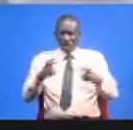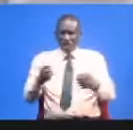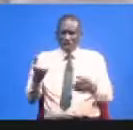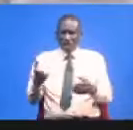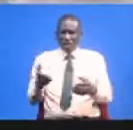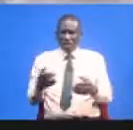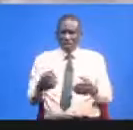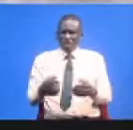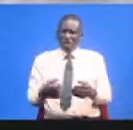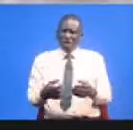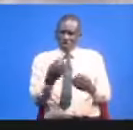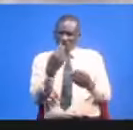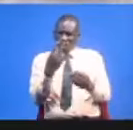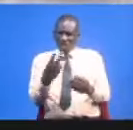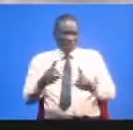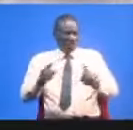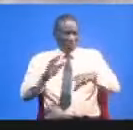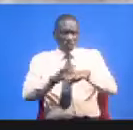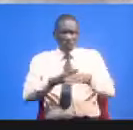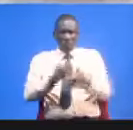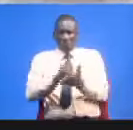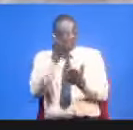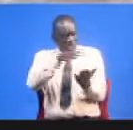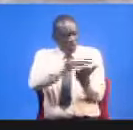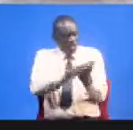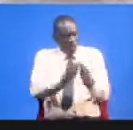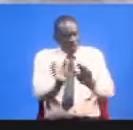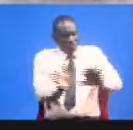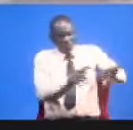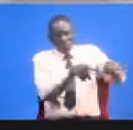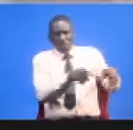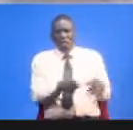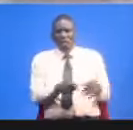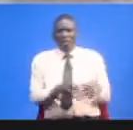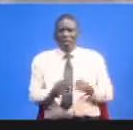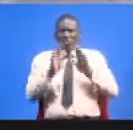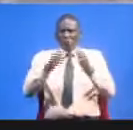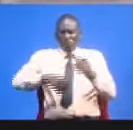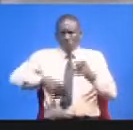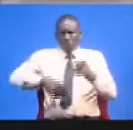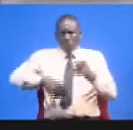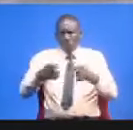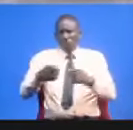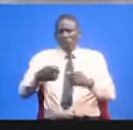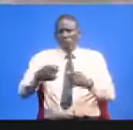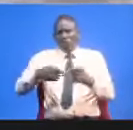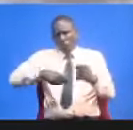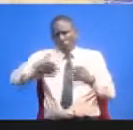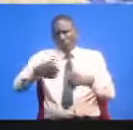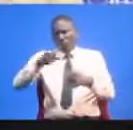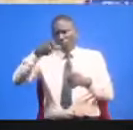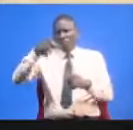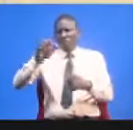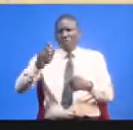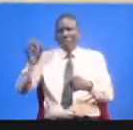by looks, it is not looking good. That's why we kept it aside. It's a properly imported, we bought it from the suppliers and we paid for